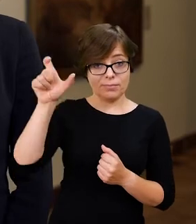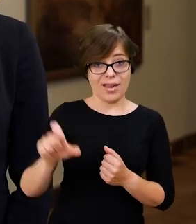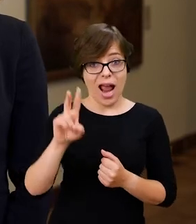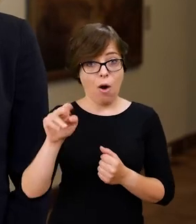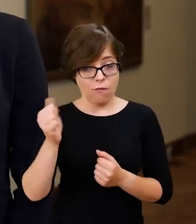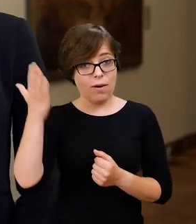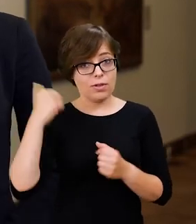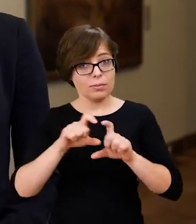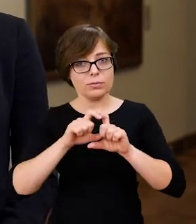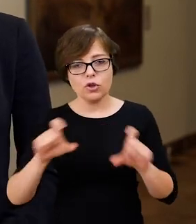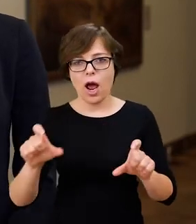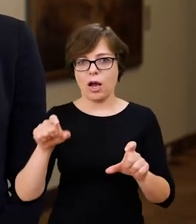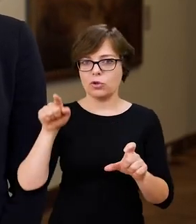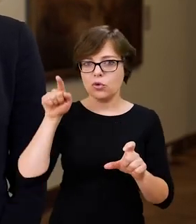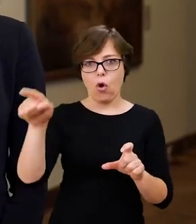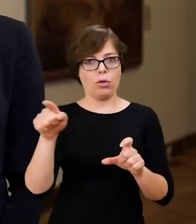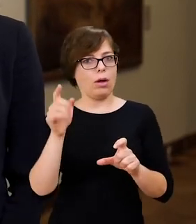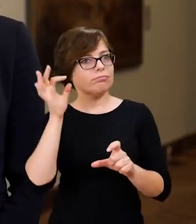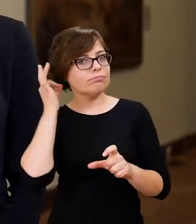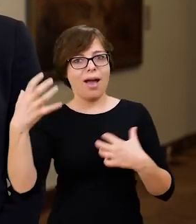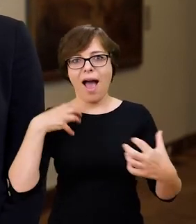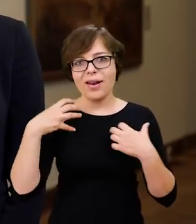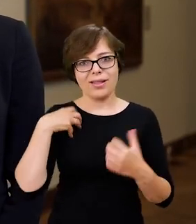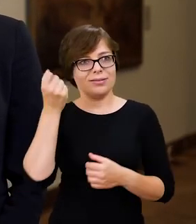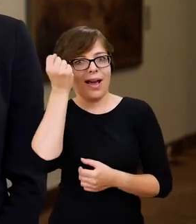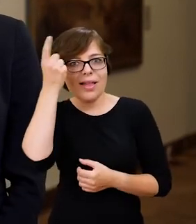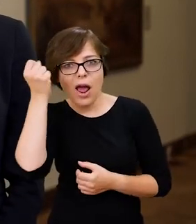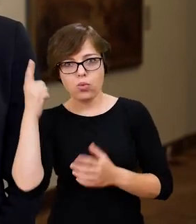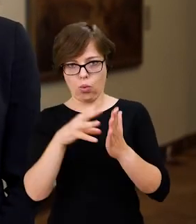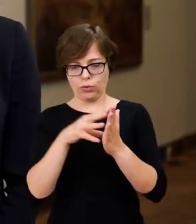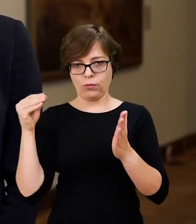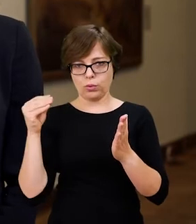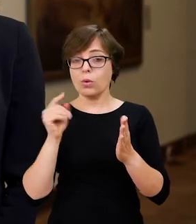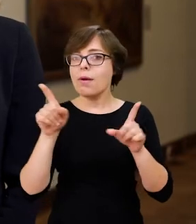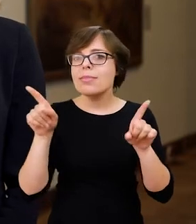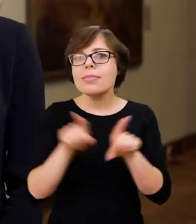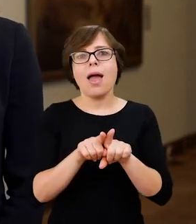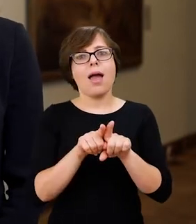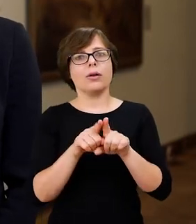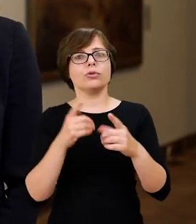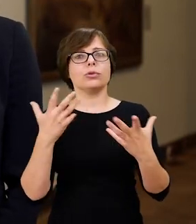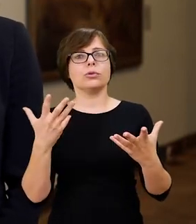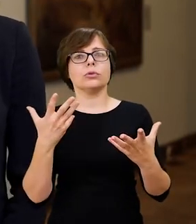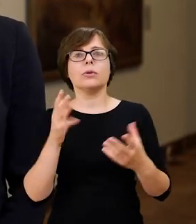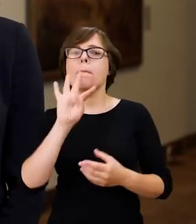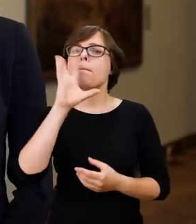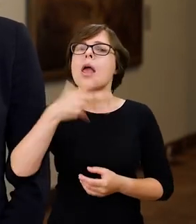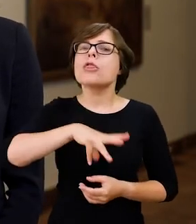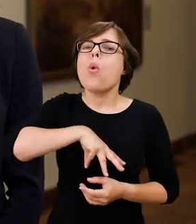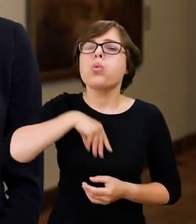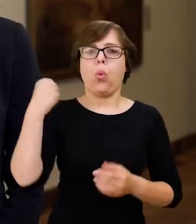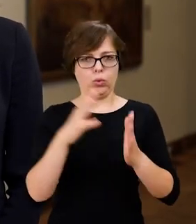tylko modelem artystki, intelektualistki, ale także wzorem